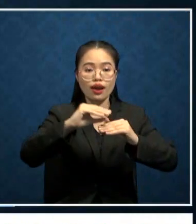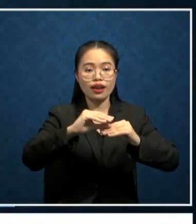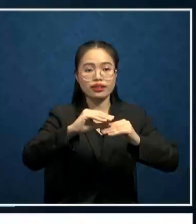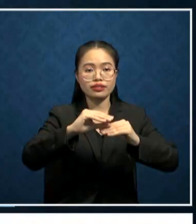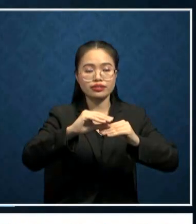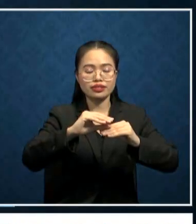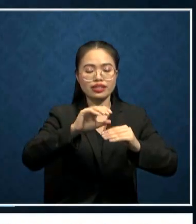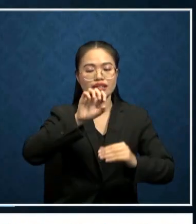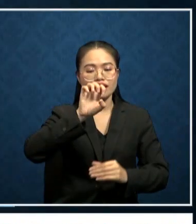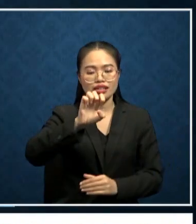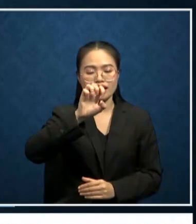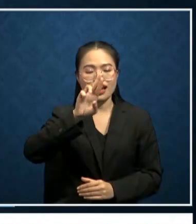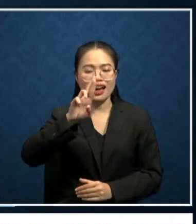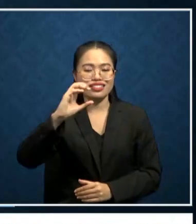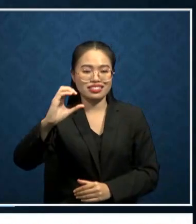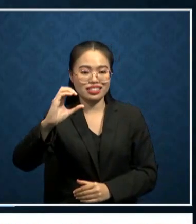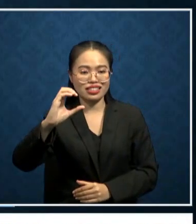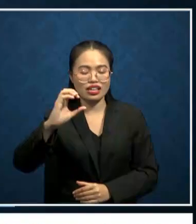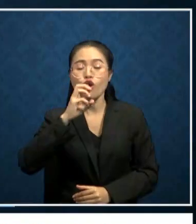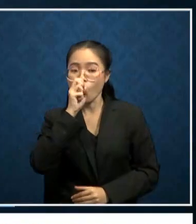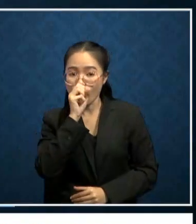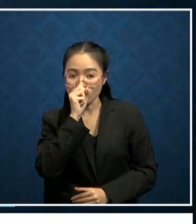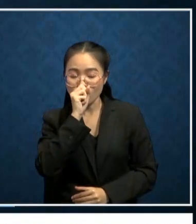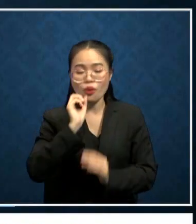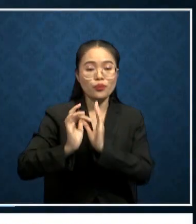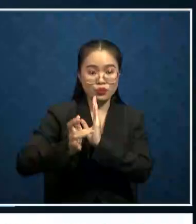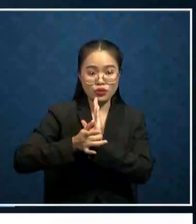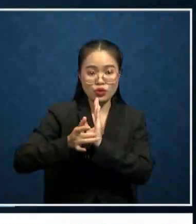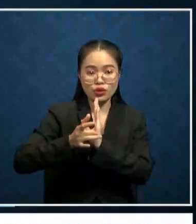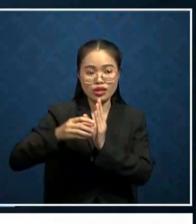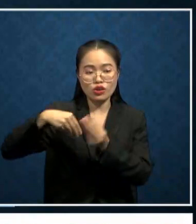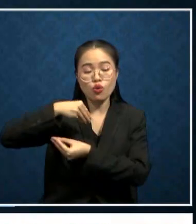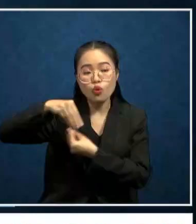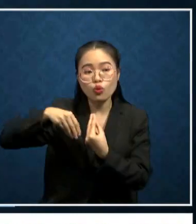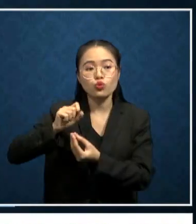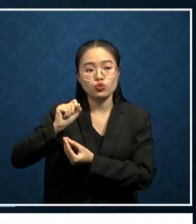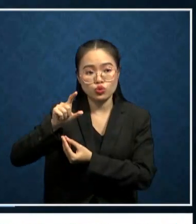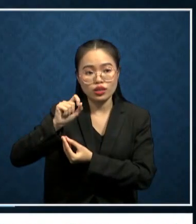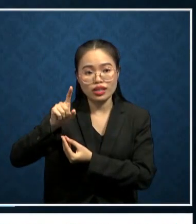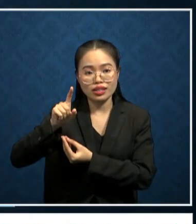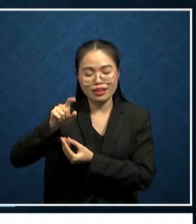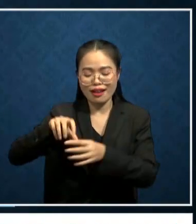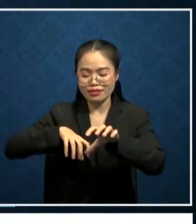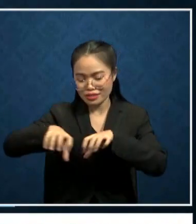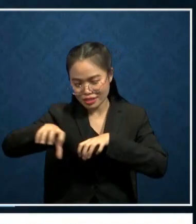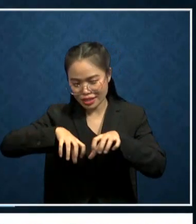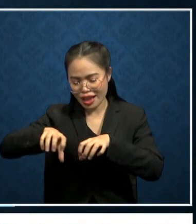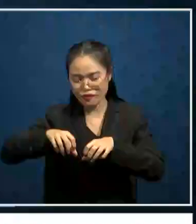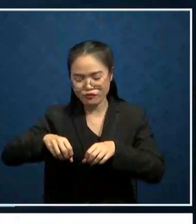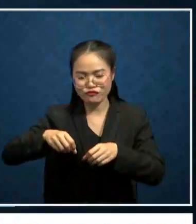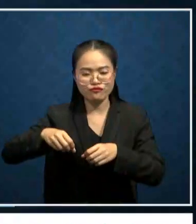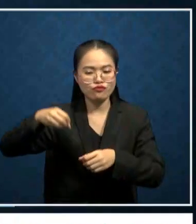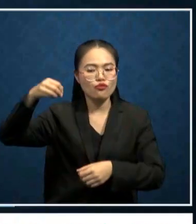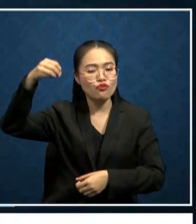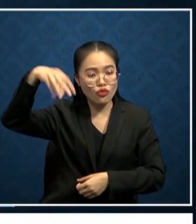erc sbxสำหรับทดสอบนวัตกรรมรูปแบบทางธุรกิจเอ่อการบริหารจัดการระบบไฟฟ้ารูป